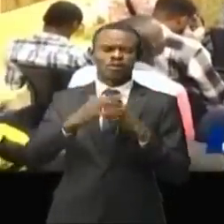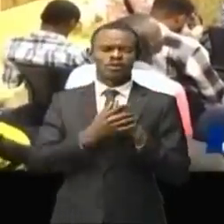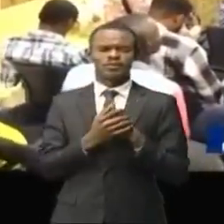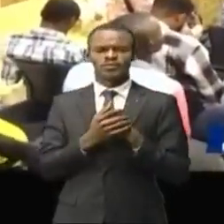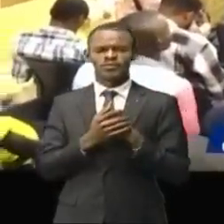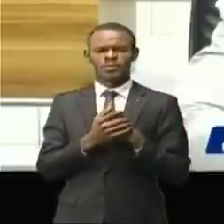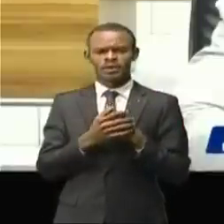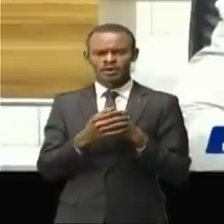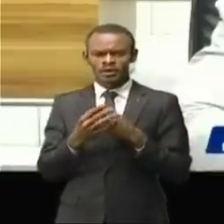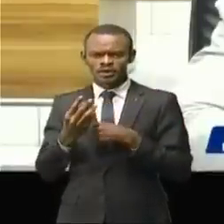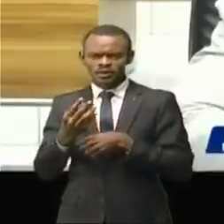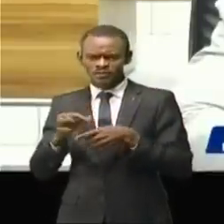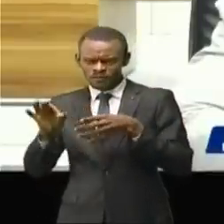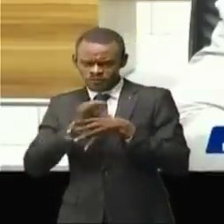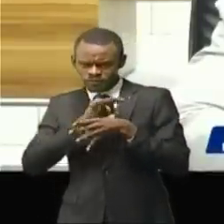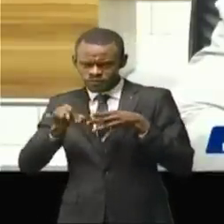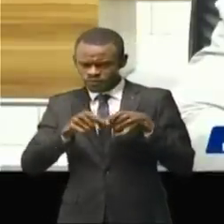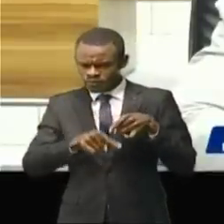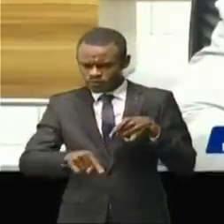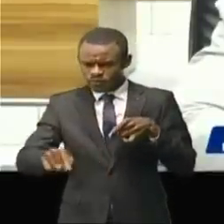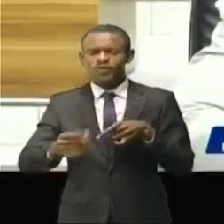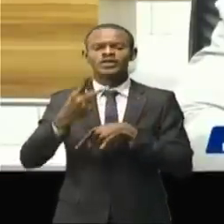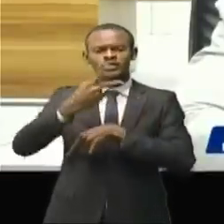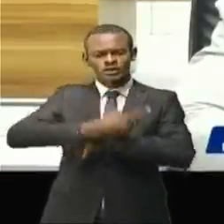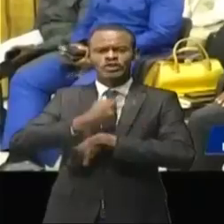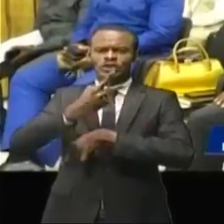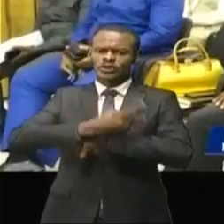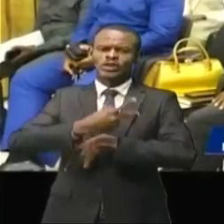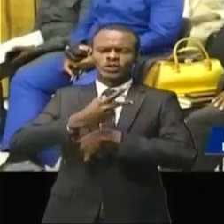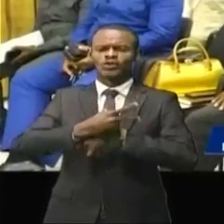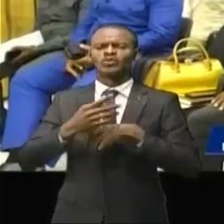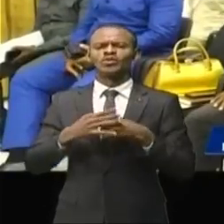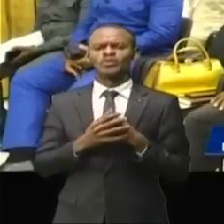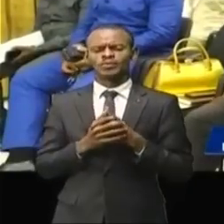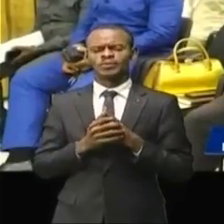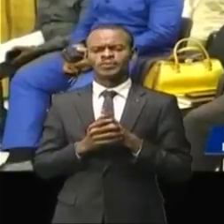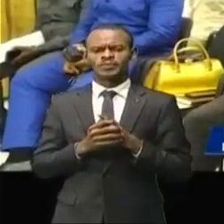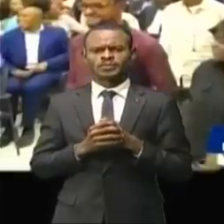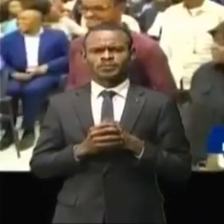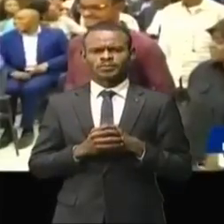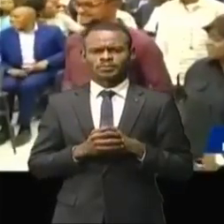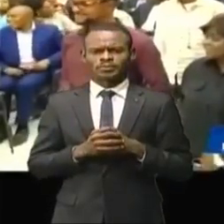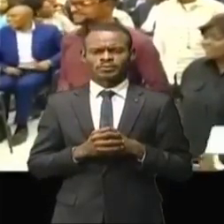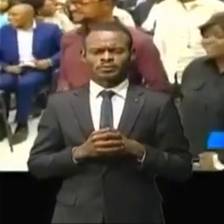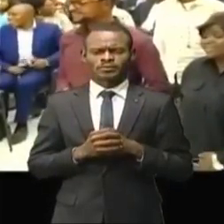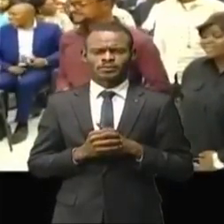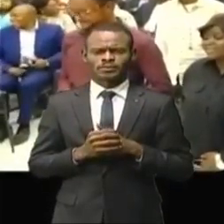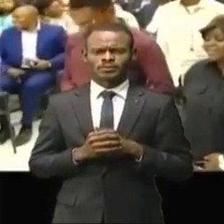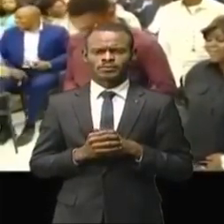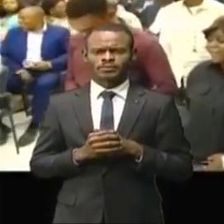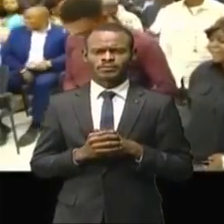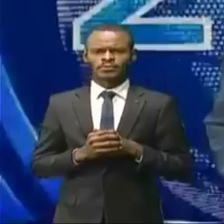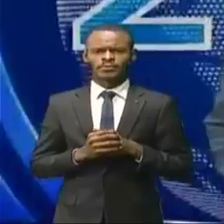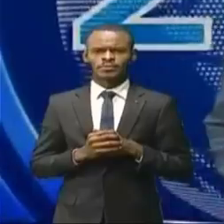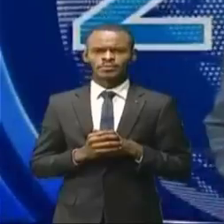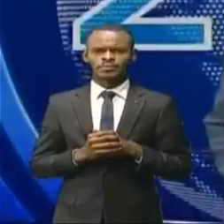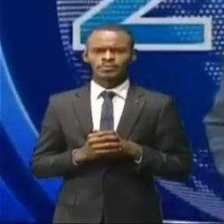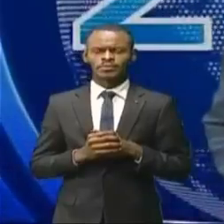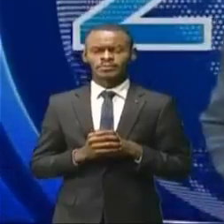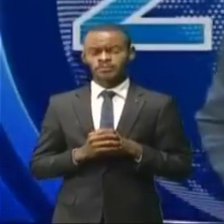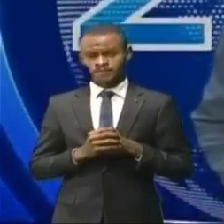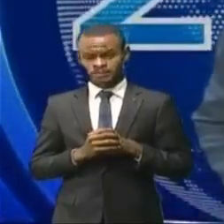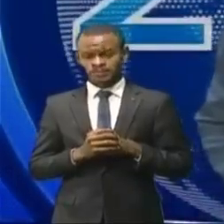dérouler pendant deux jours soit du 12 au 13 juillet 2023 au siège de la Commission électorale nationale indépendante